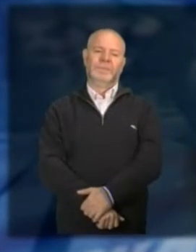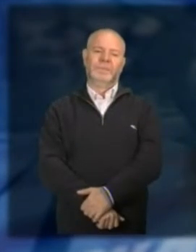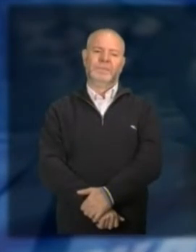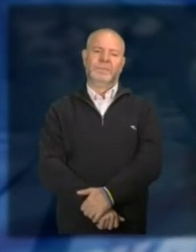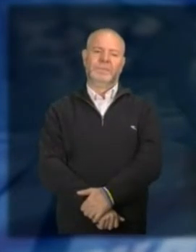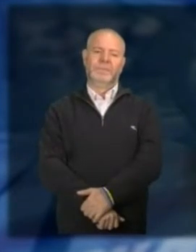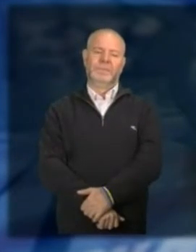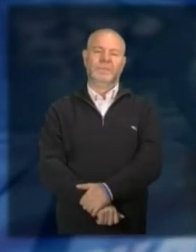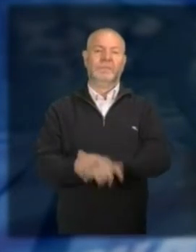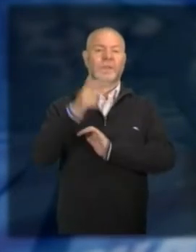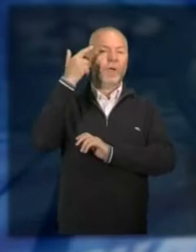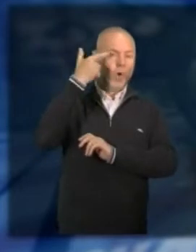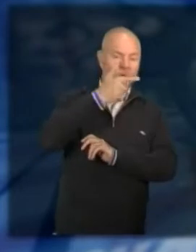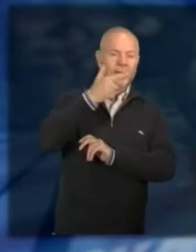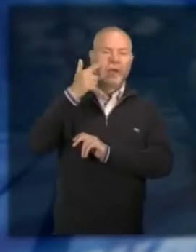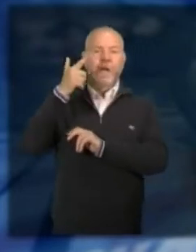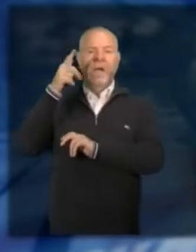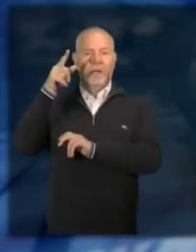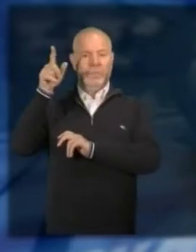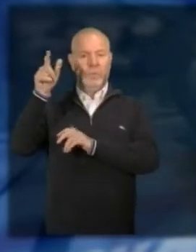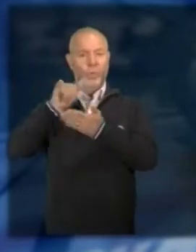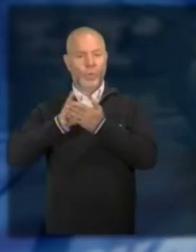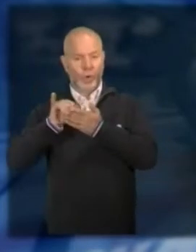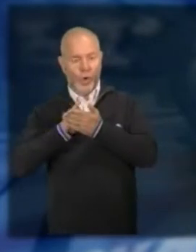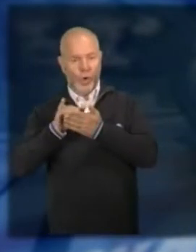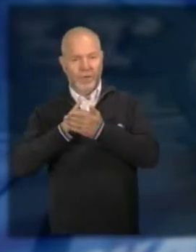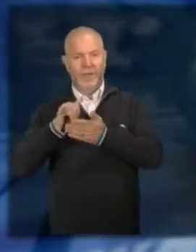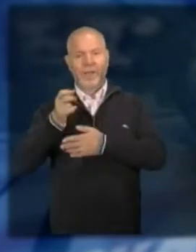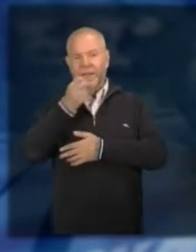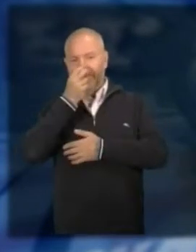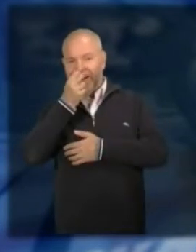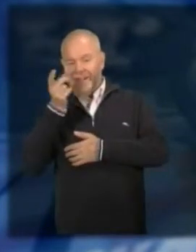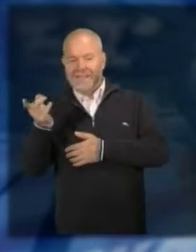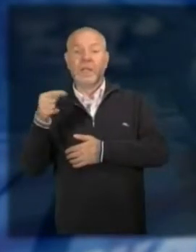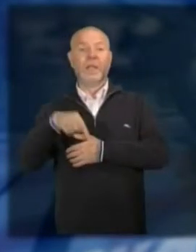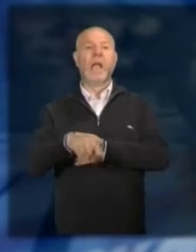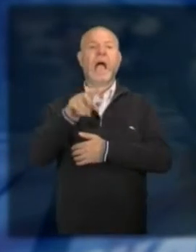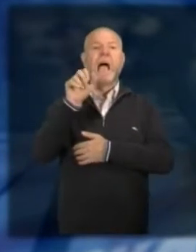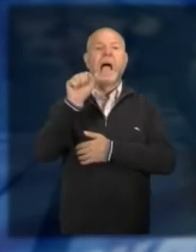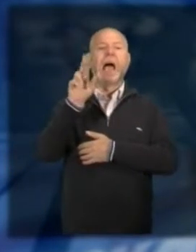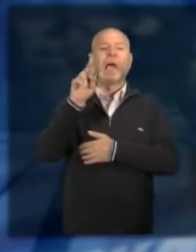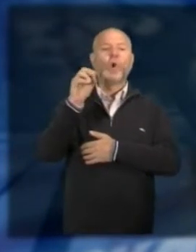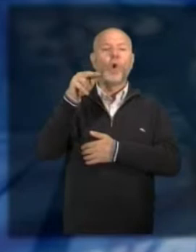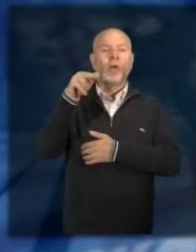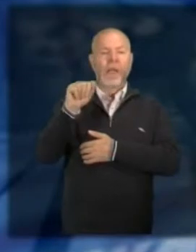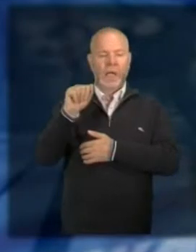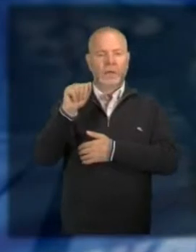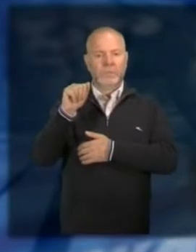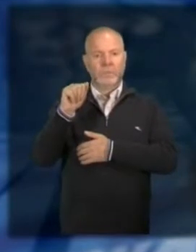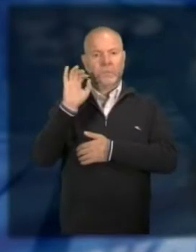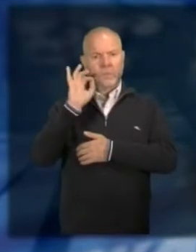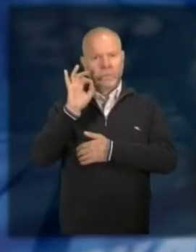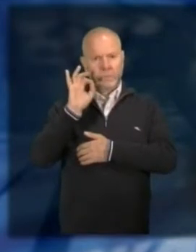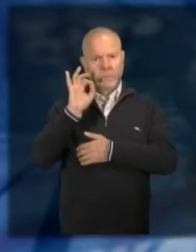Dopo Londra, New York, Firenze e Aruna, l'arco di Palmira, almeno la coppia originale, è arrivata. Sì, assolutamente, un